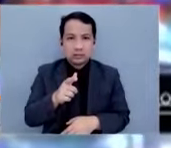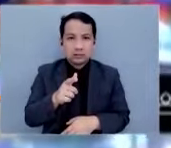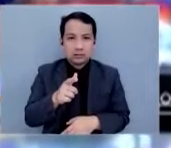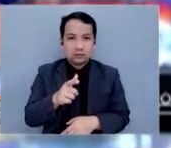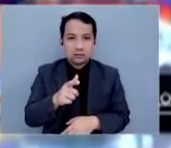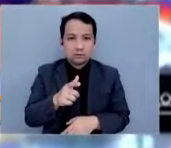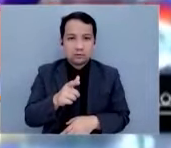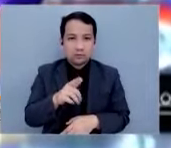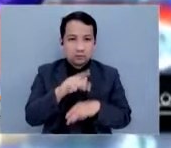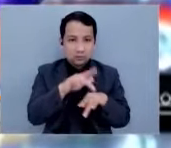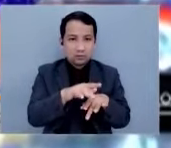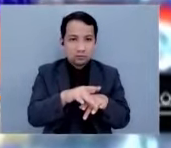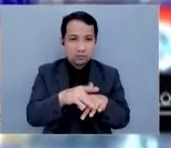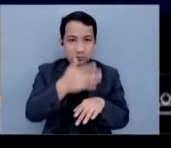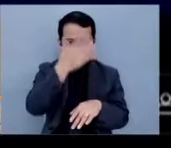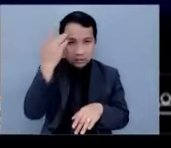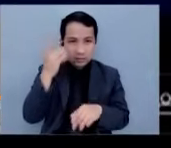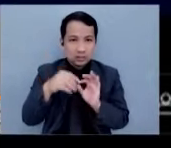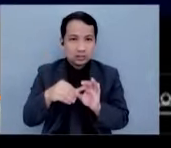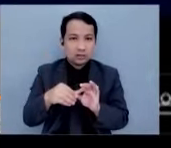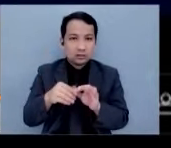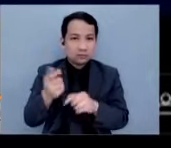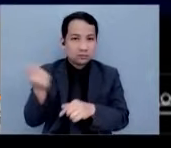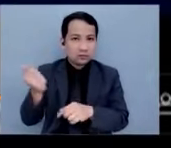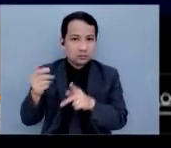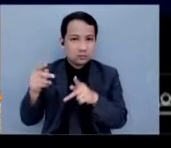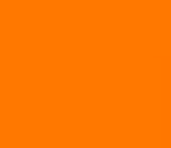ang paghawak sa buhok ng ibang babae.